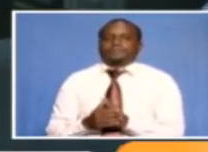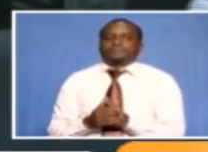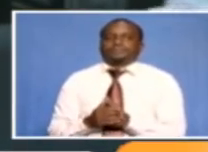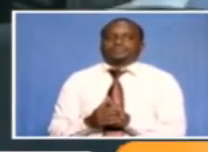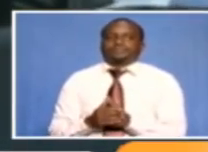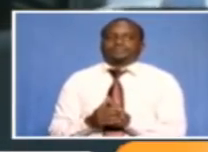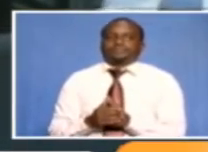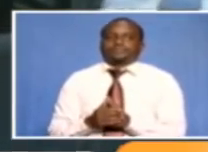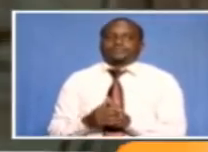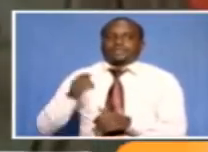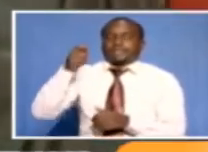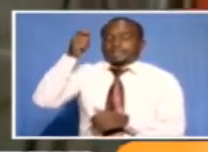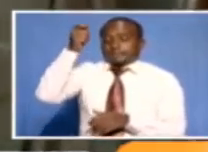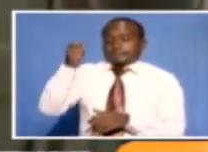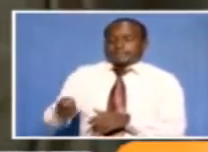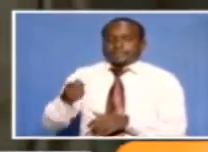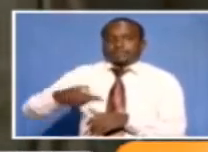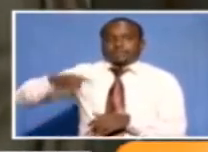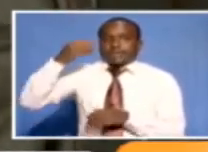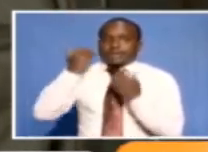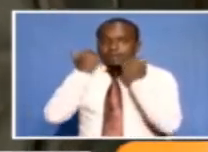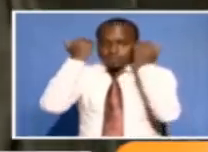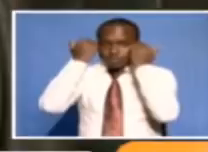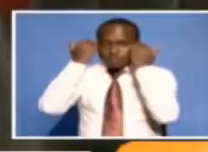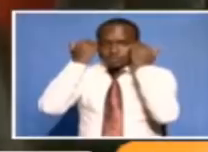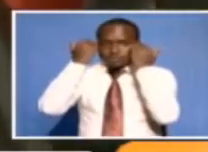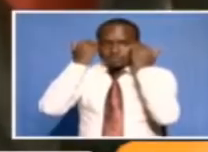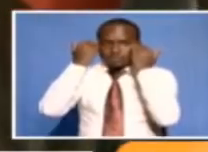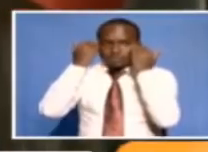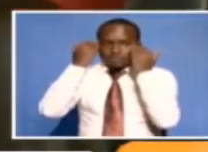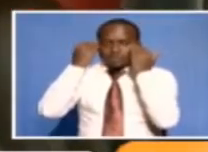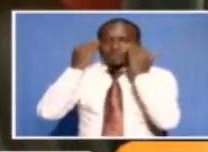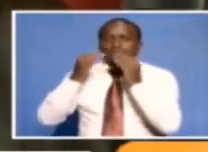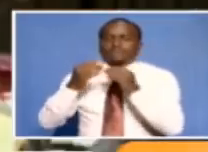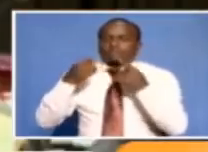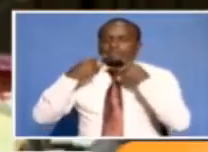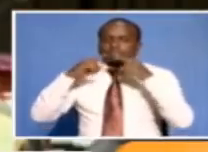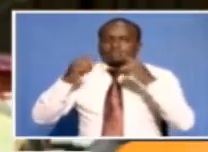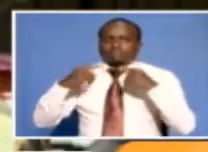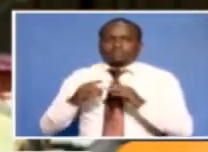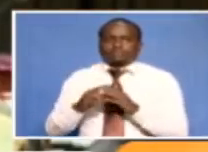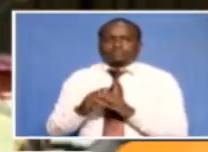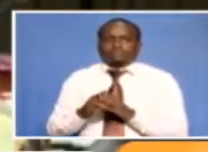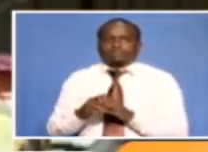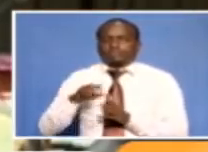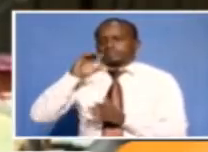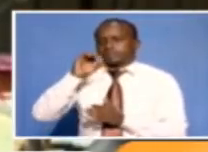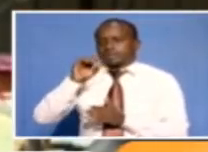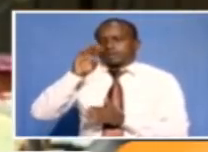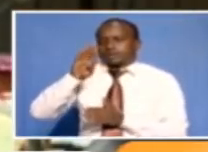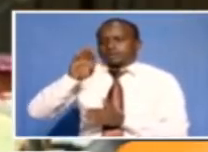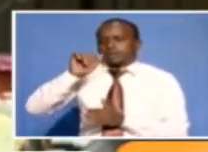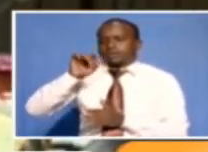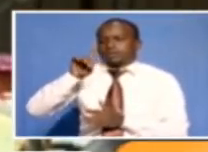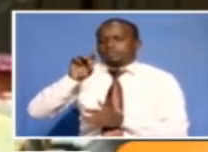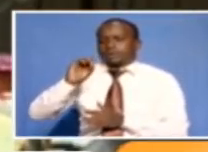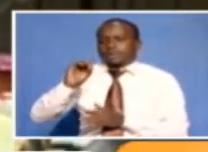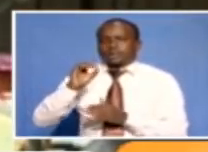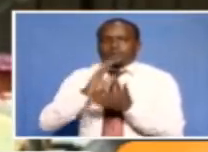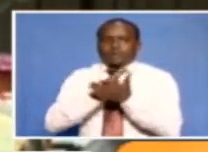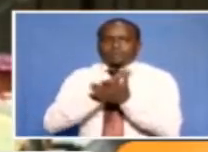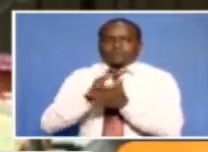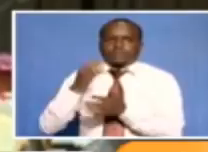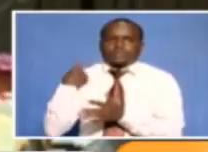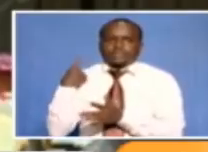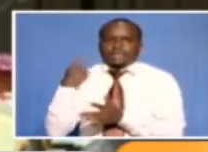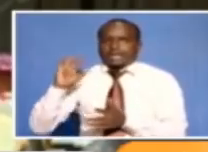Na mbele ya jaji wa Mahakama Kuu Jesse Lesit, mashtaka yakasomwa. Zachary Okoth Obado, between the 3rd and